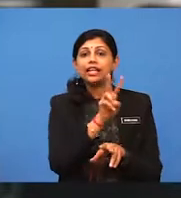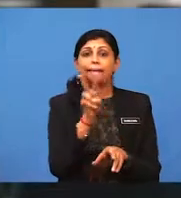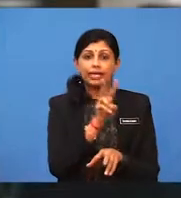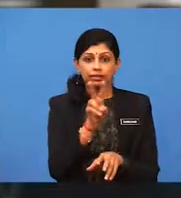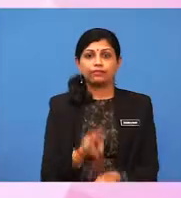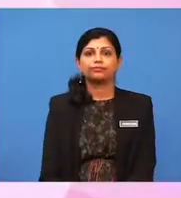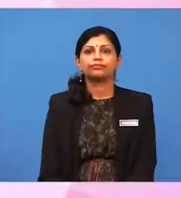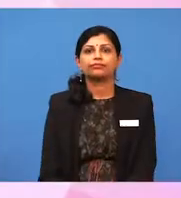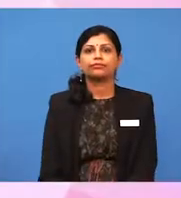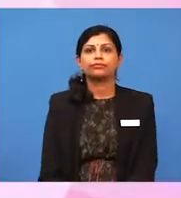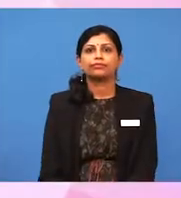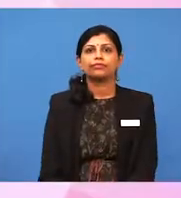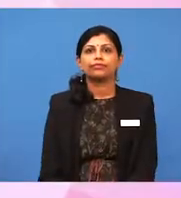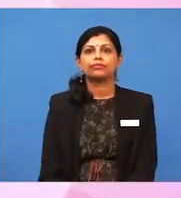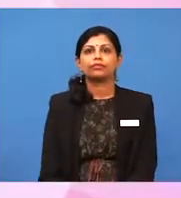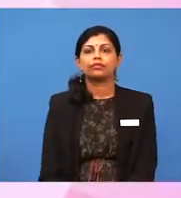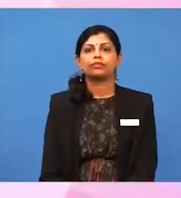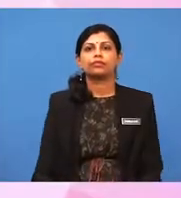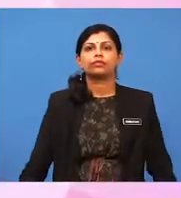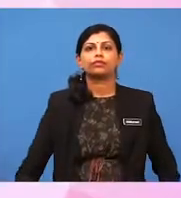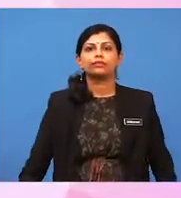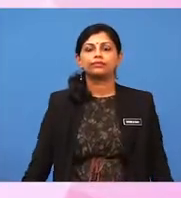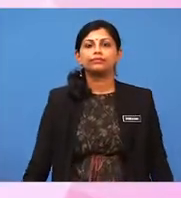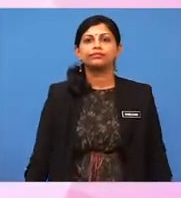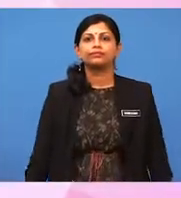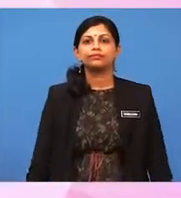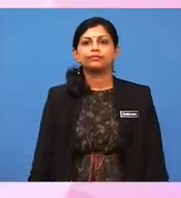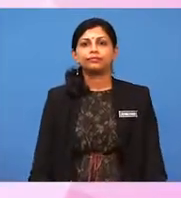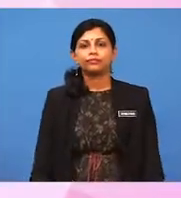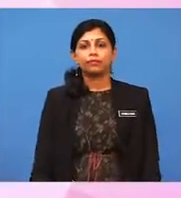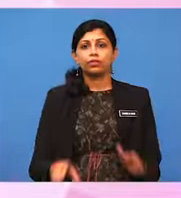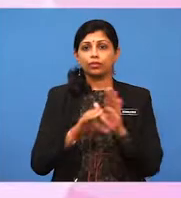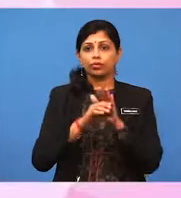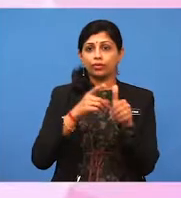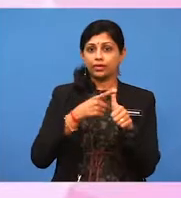selain Python. Mari kita lihat. Contoh yang pertama ya murid-murid.